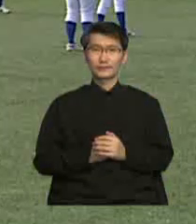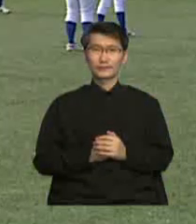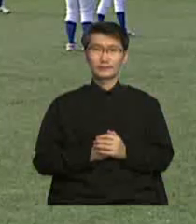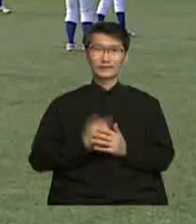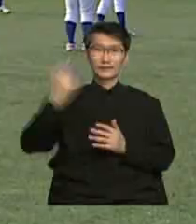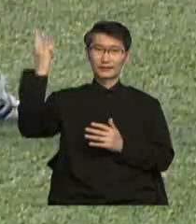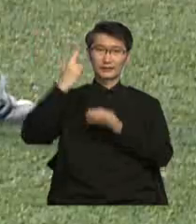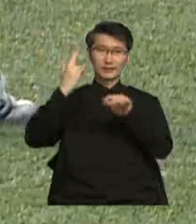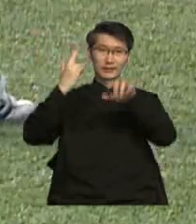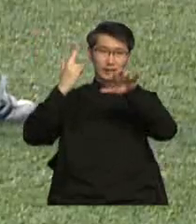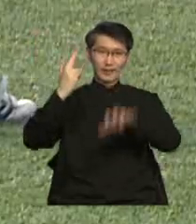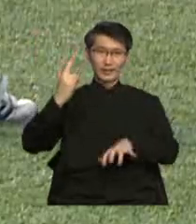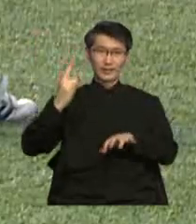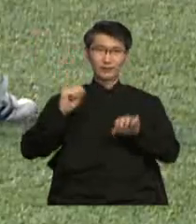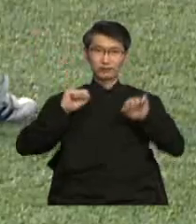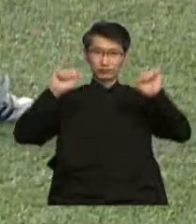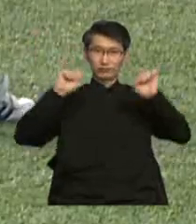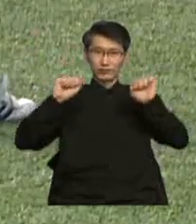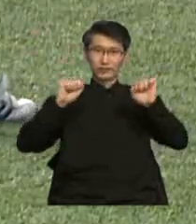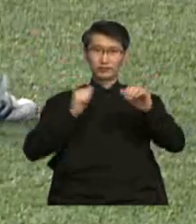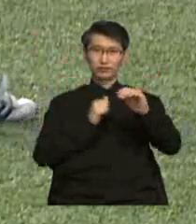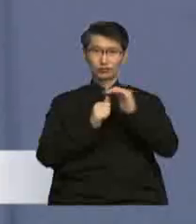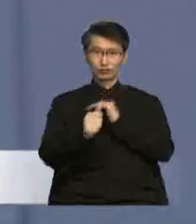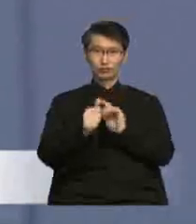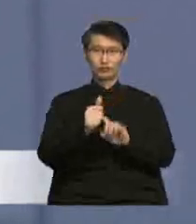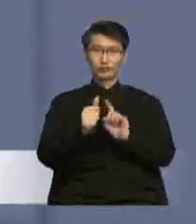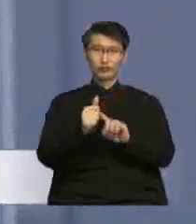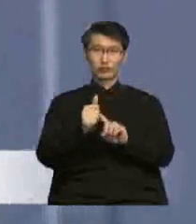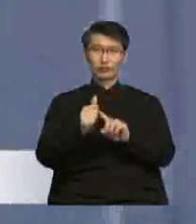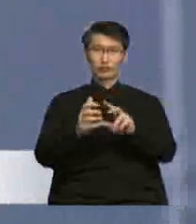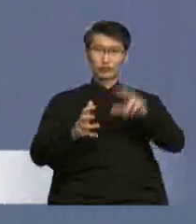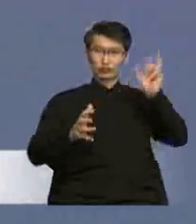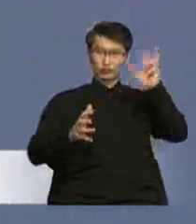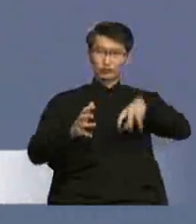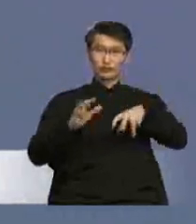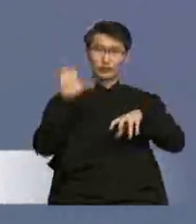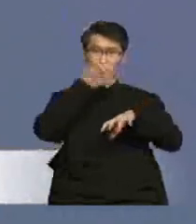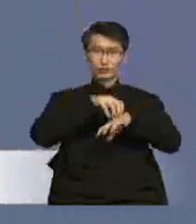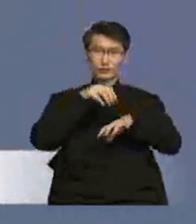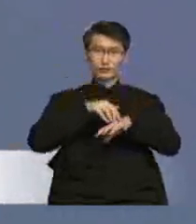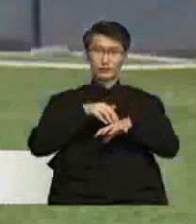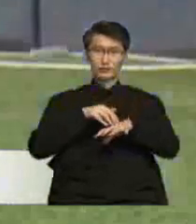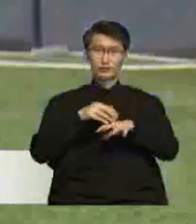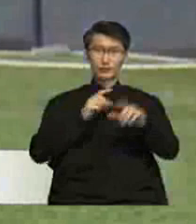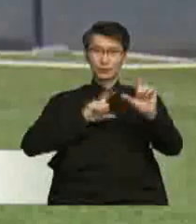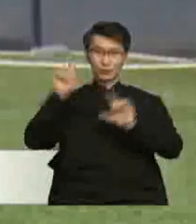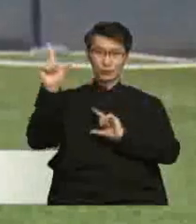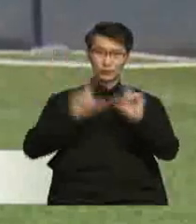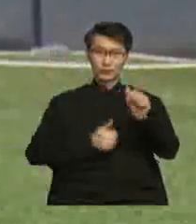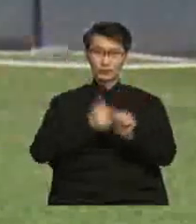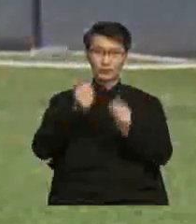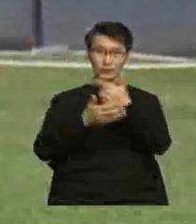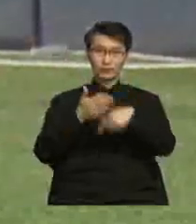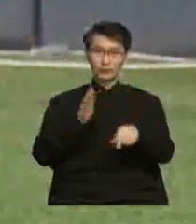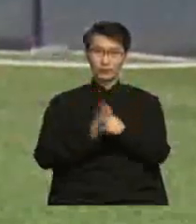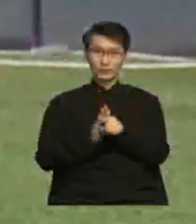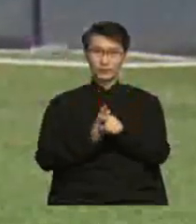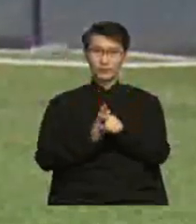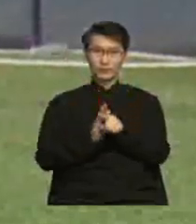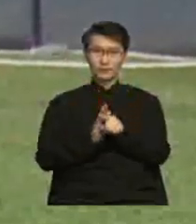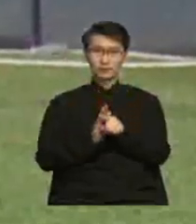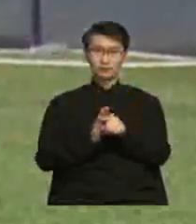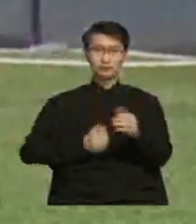장렬하는 태양빛 아래 스트레칭을 하는 선수들. 볼을 던지며 연습하는 선수들의 모습에선 승리를 위한 결의가